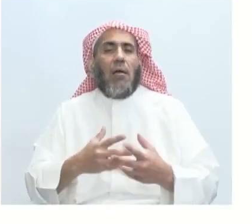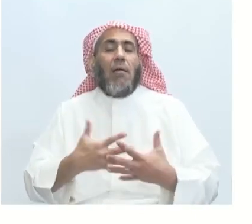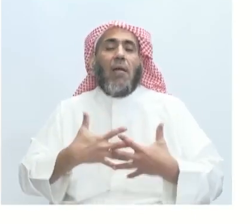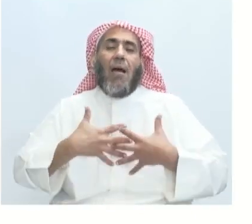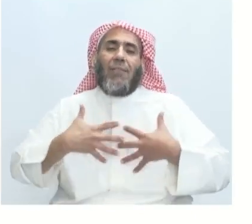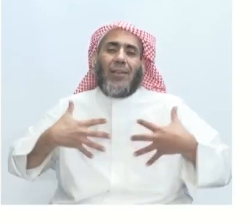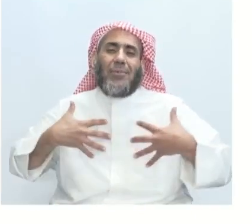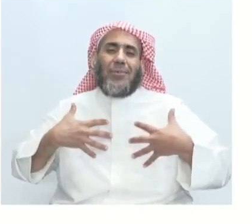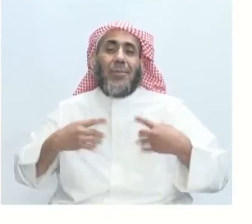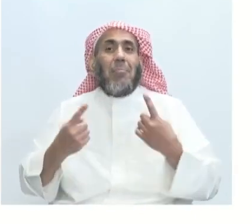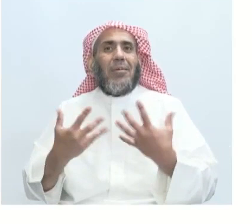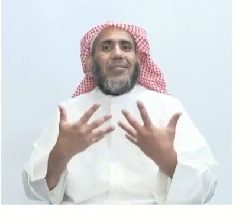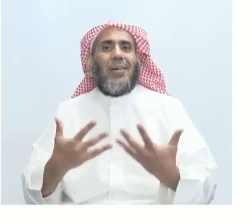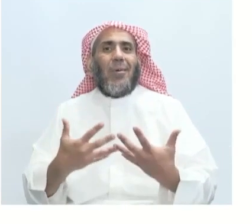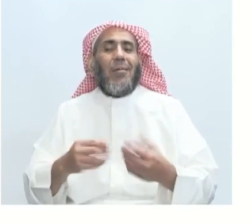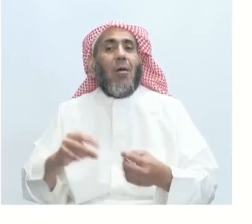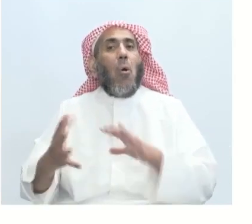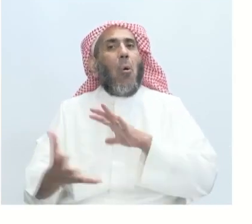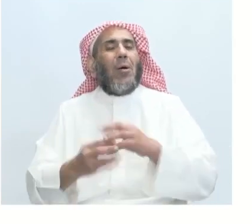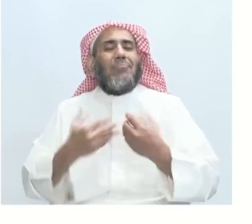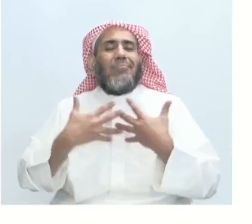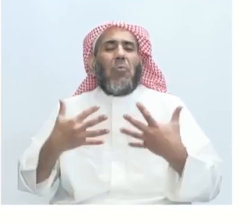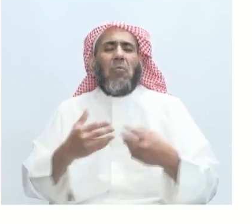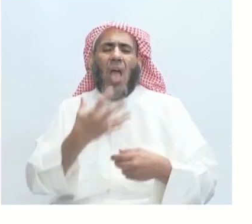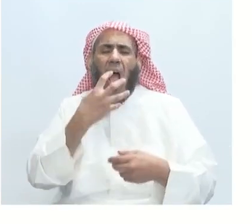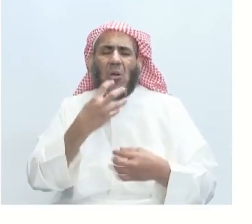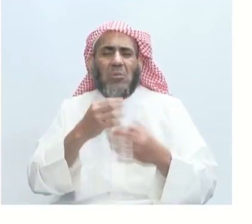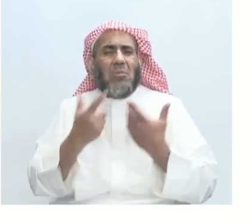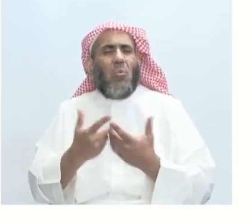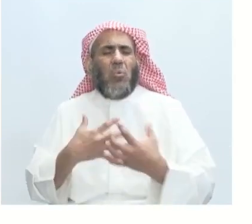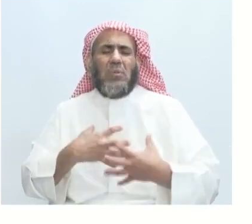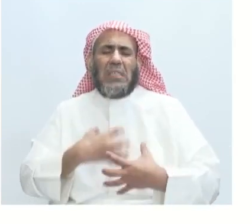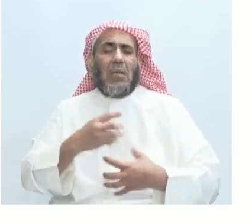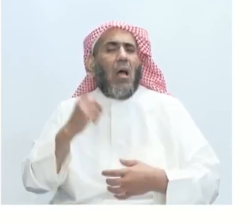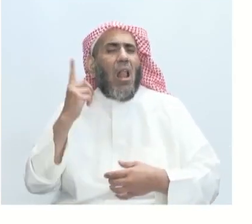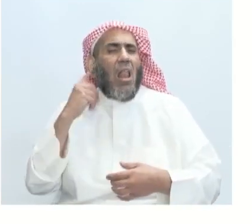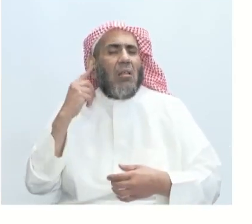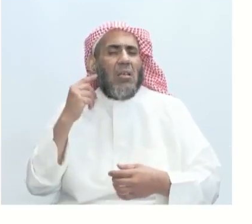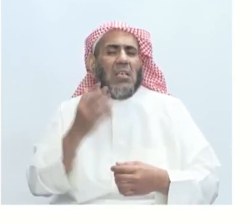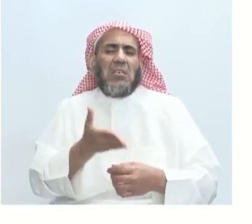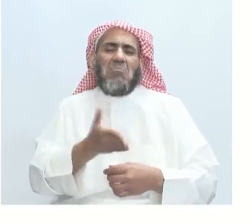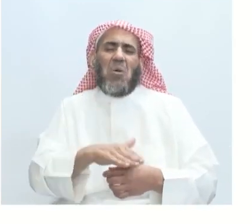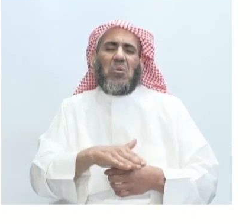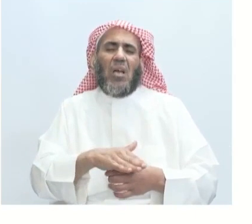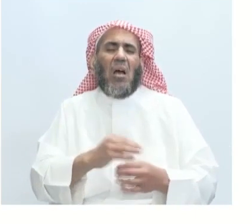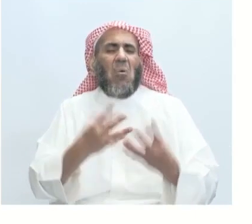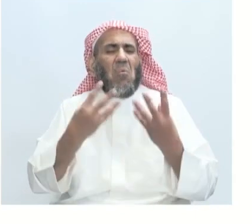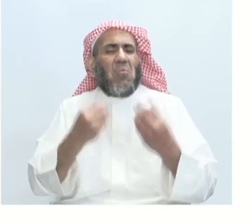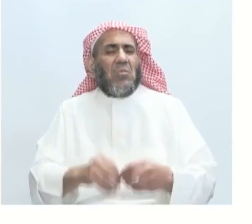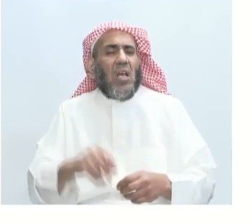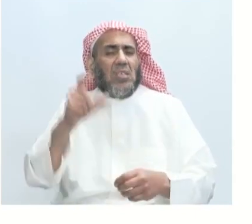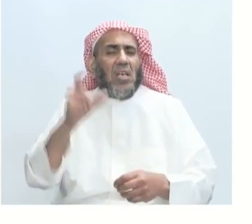فرح عندما نستقبل خبرا سعيدا وفيها حزن عندما نسمع موتى او فقدان